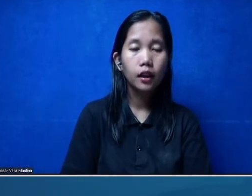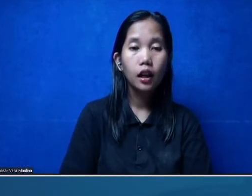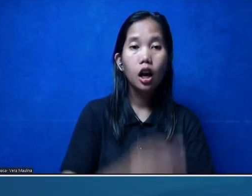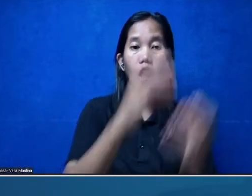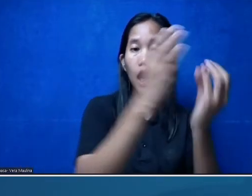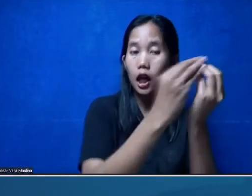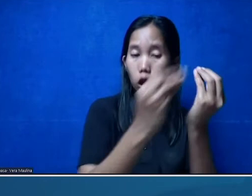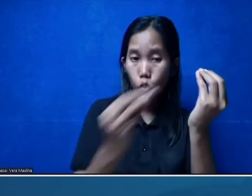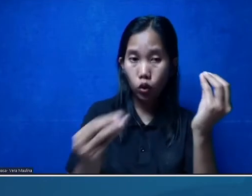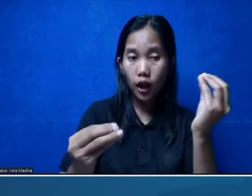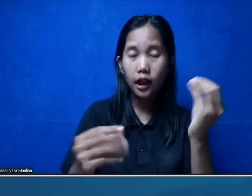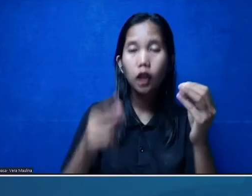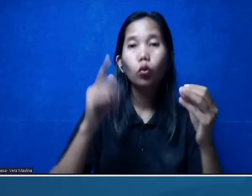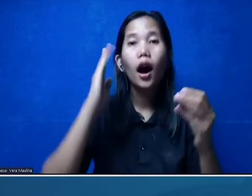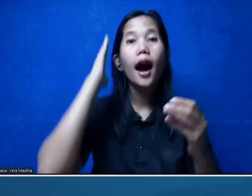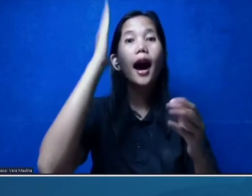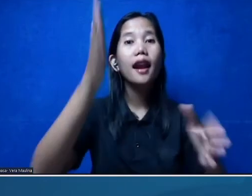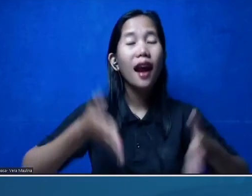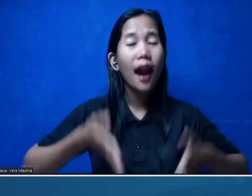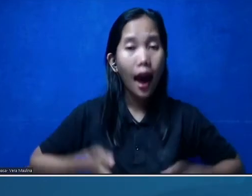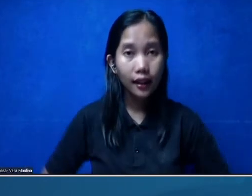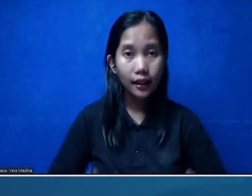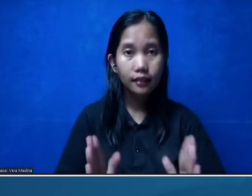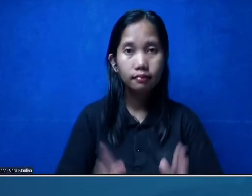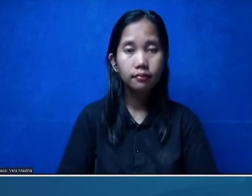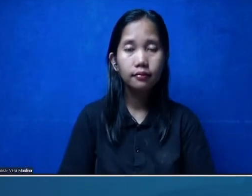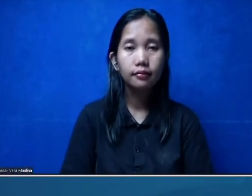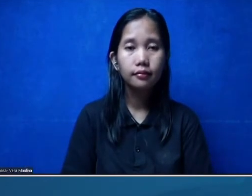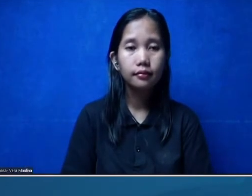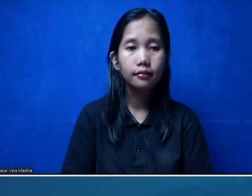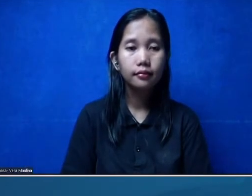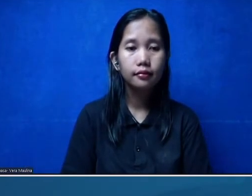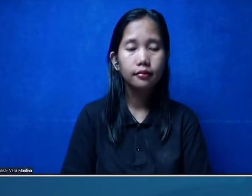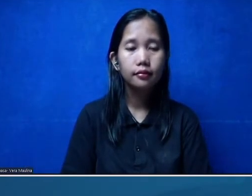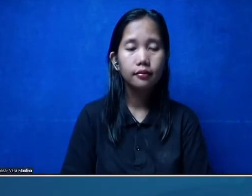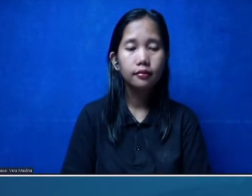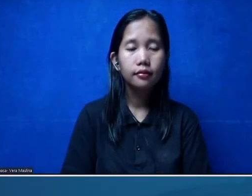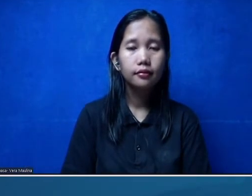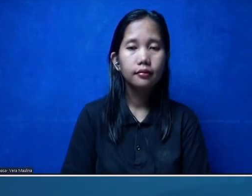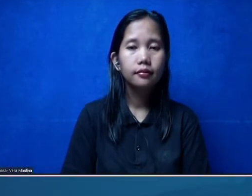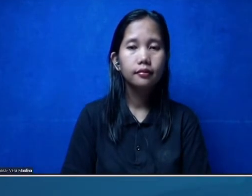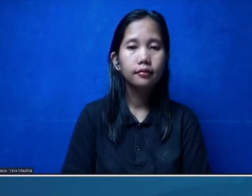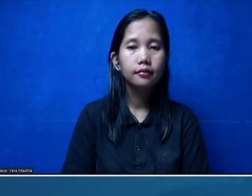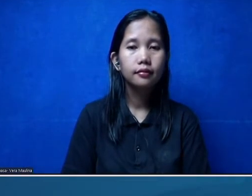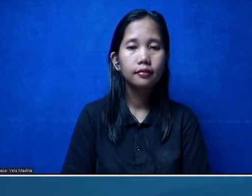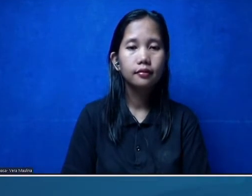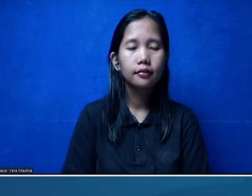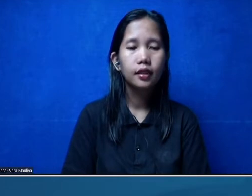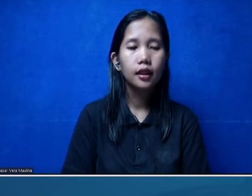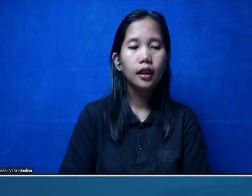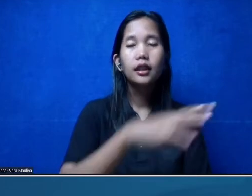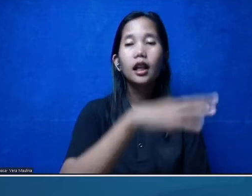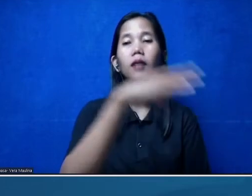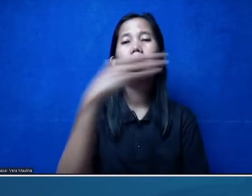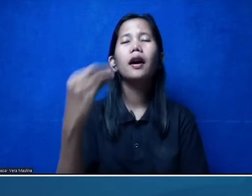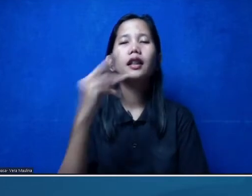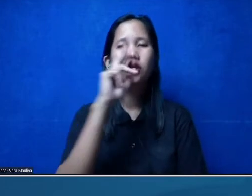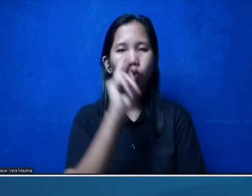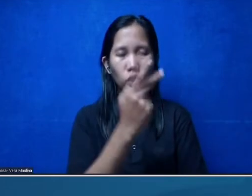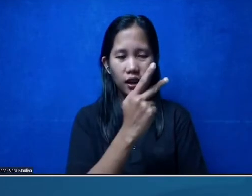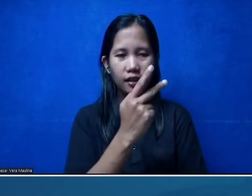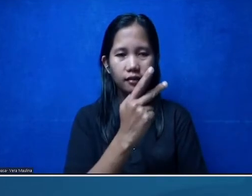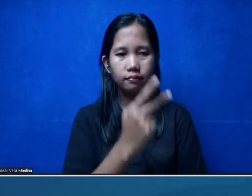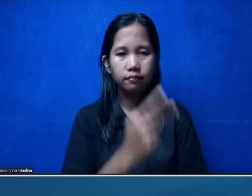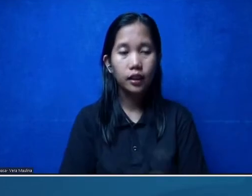daripada ular itu dalam hal ini dikuasai saudara ketika Allah mencari kita dia bukan